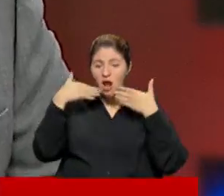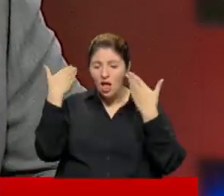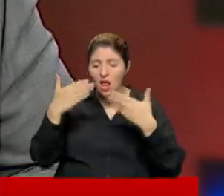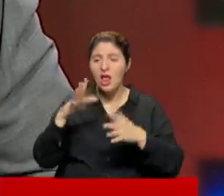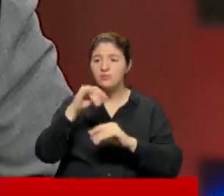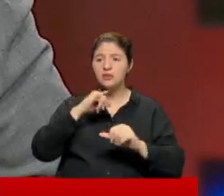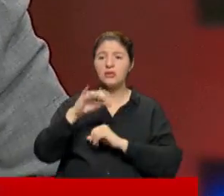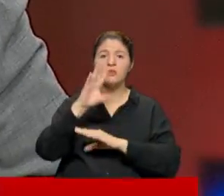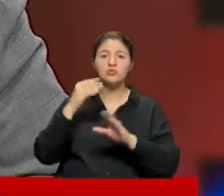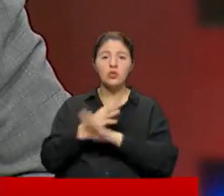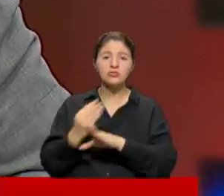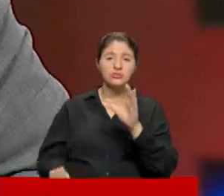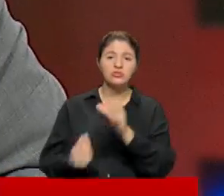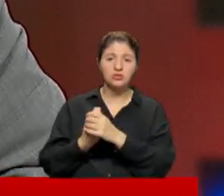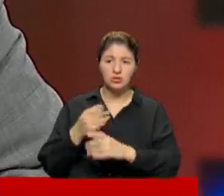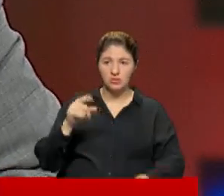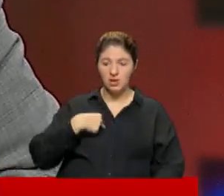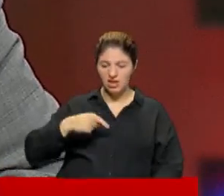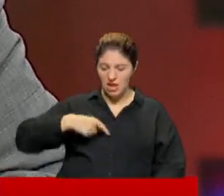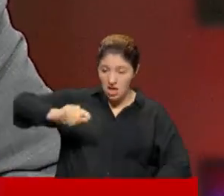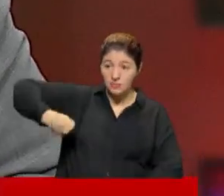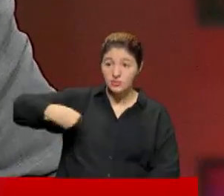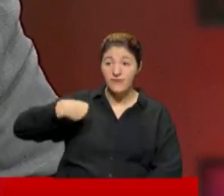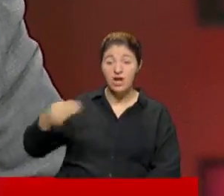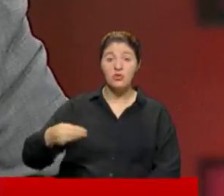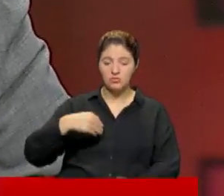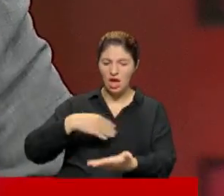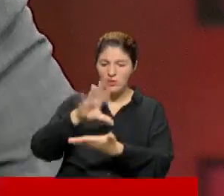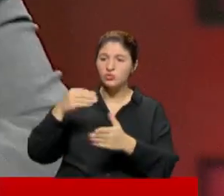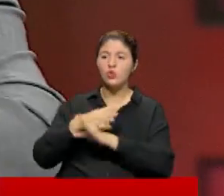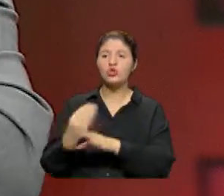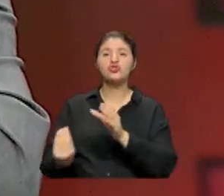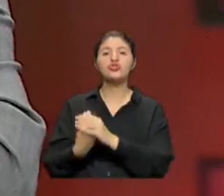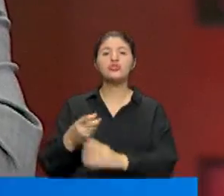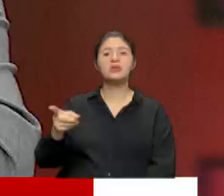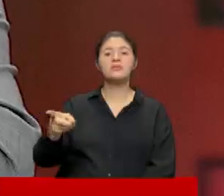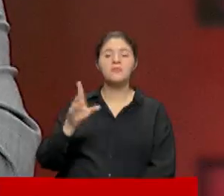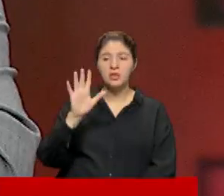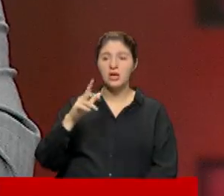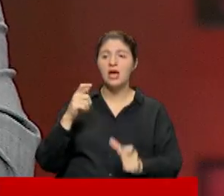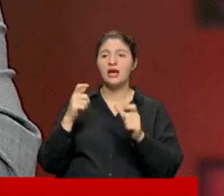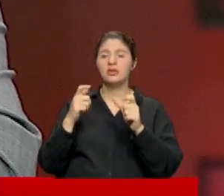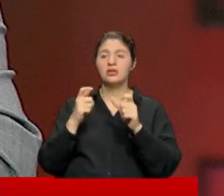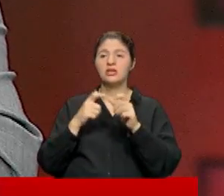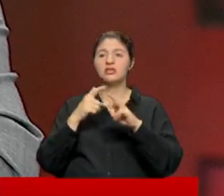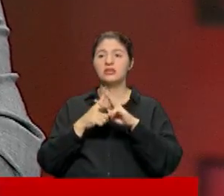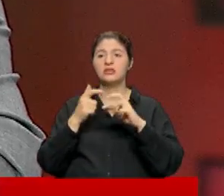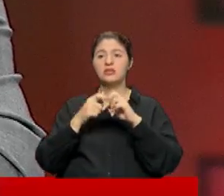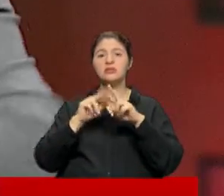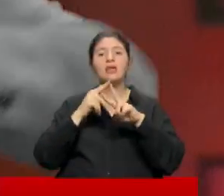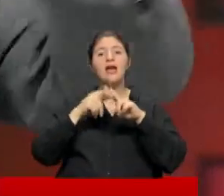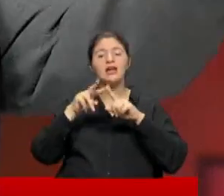tamamına yakını da doğru çıktı altına imzamı atıyorum bak tamamına yakını Doğru çıktı Serkan taranoğlu